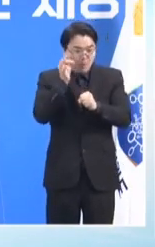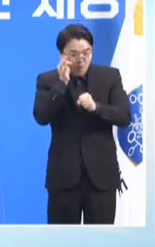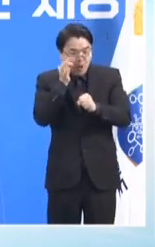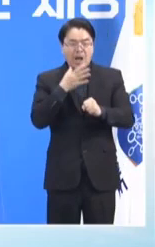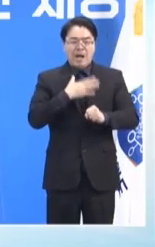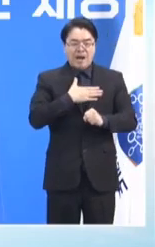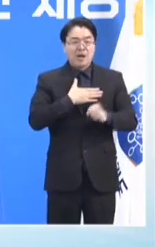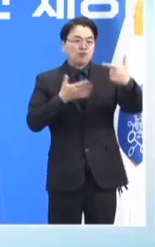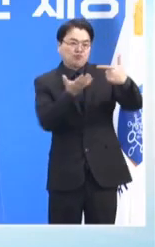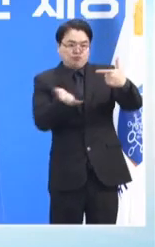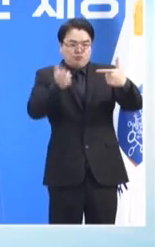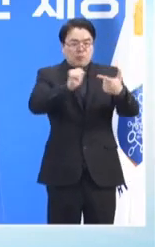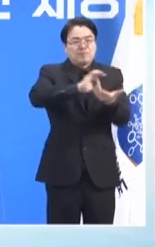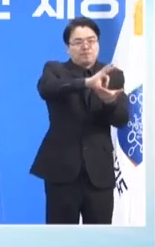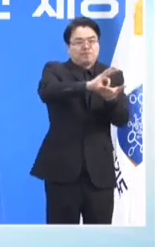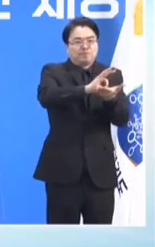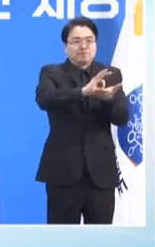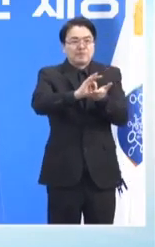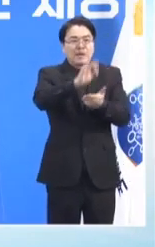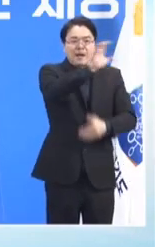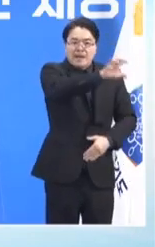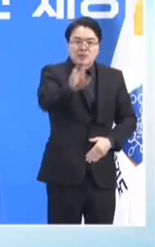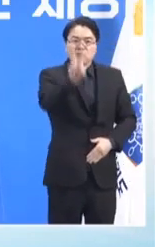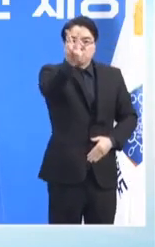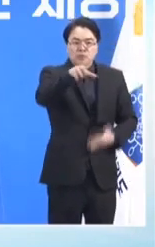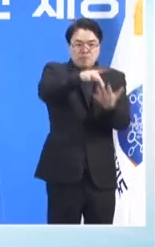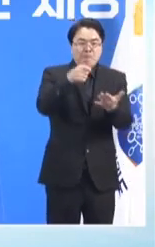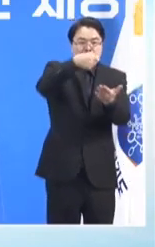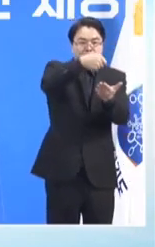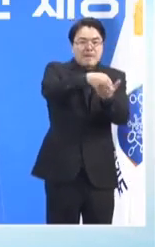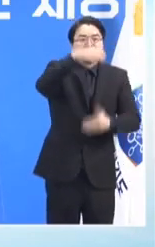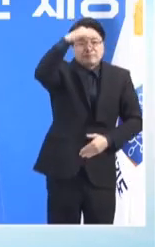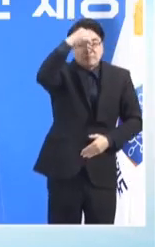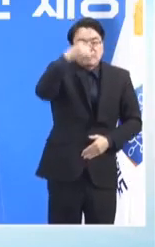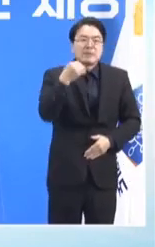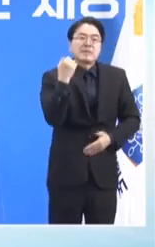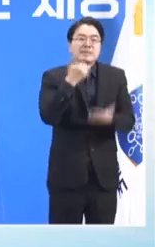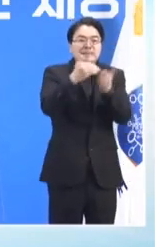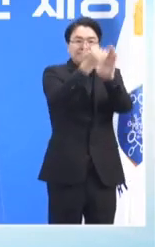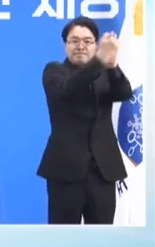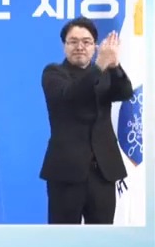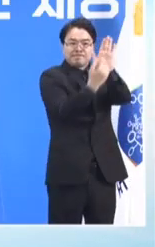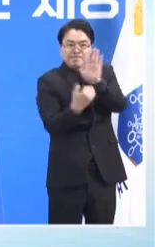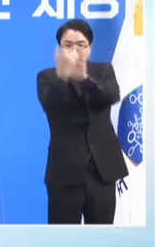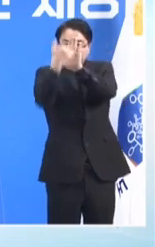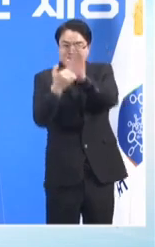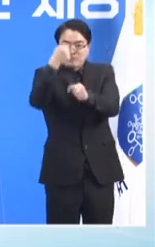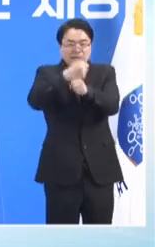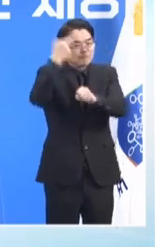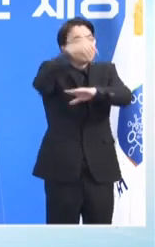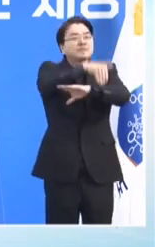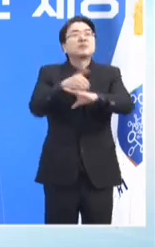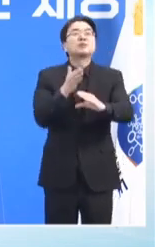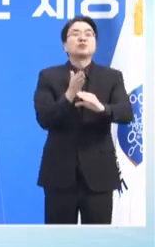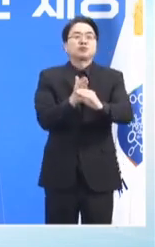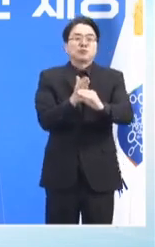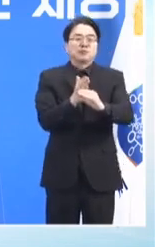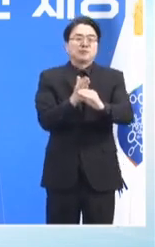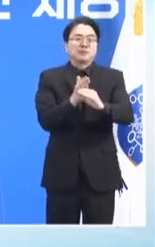개 곳 이상의 도로 투명 방음벽에 대해 시범 사업을 추진하겠습니다. 또한 도에서 직접